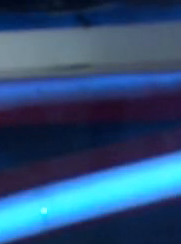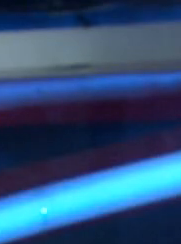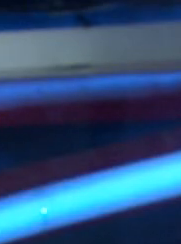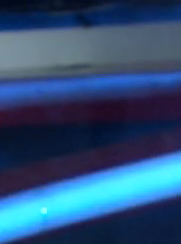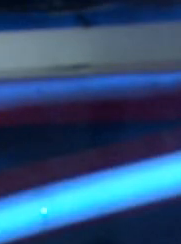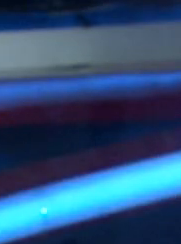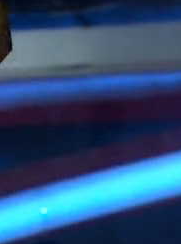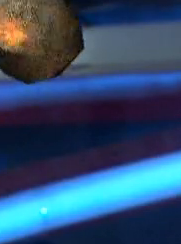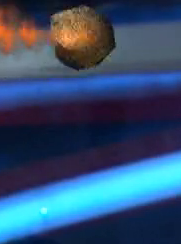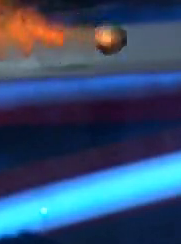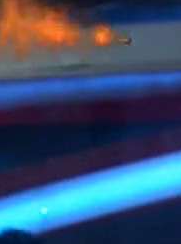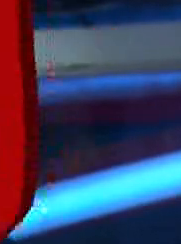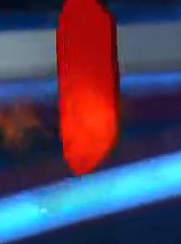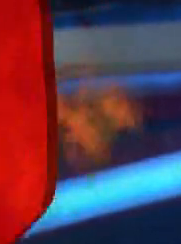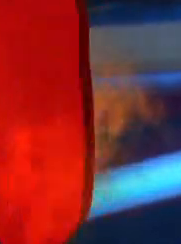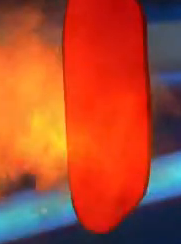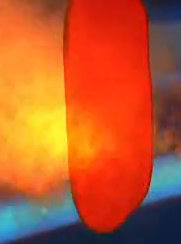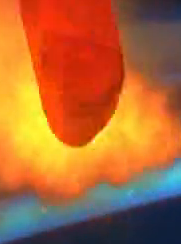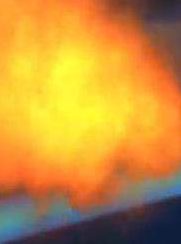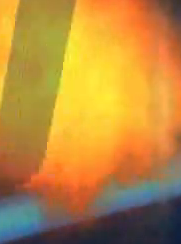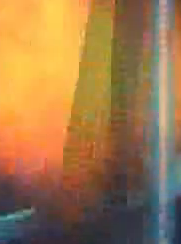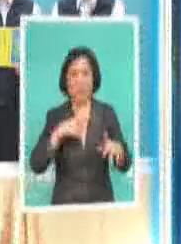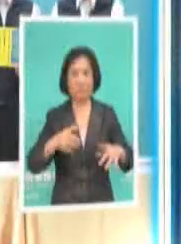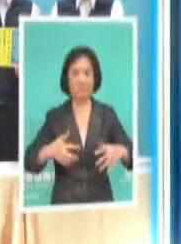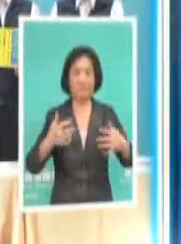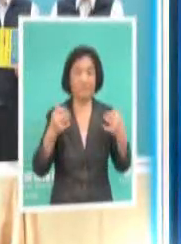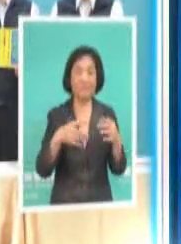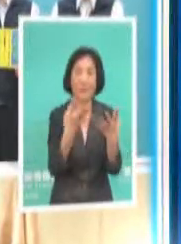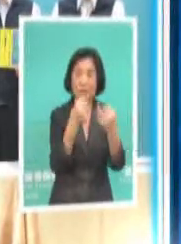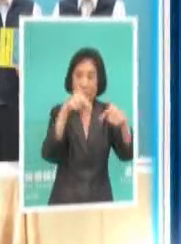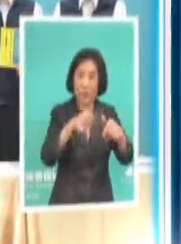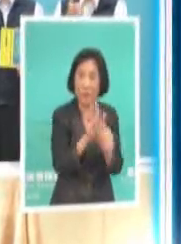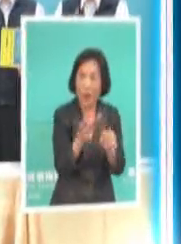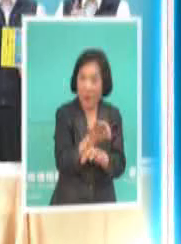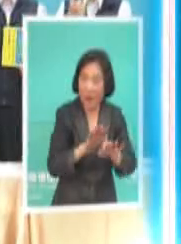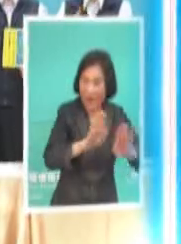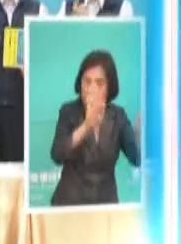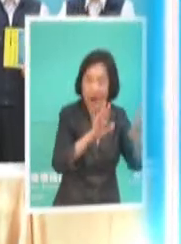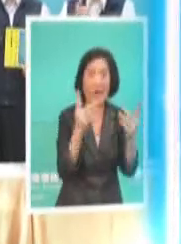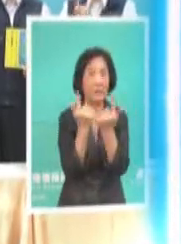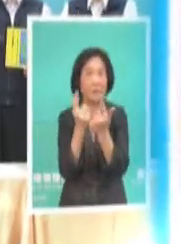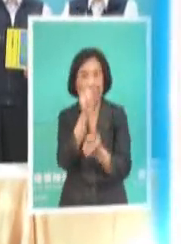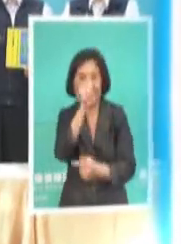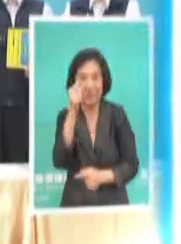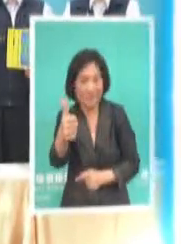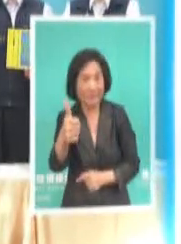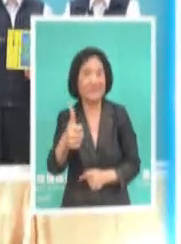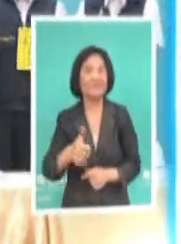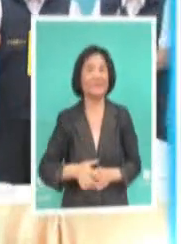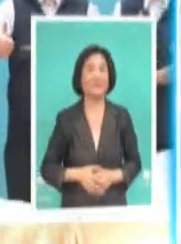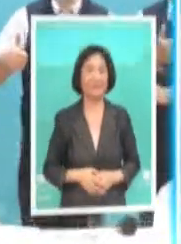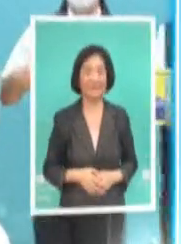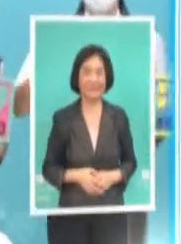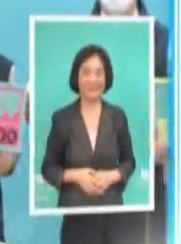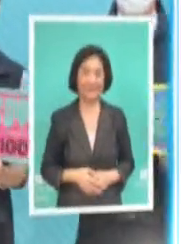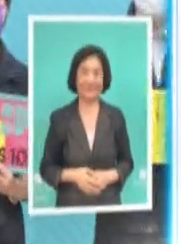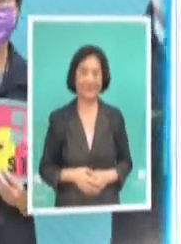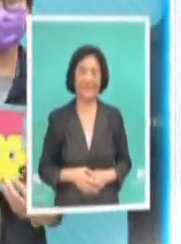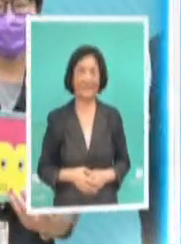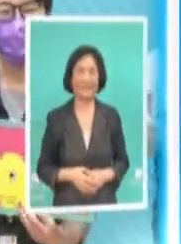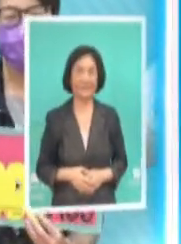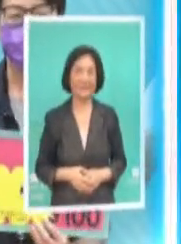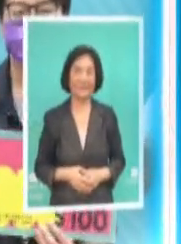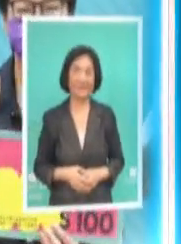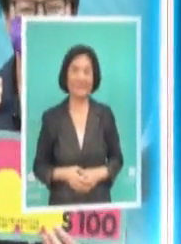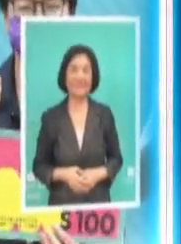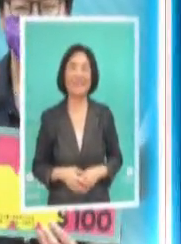好，来看到是台北市长柯文哲，现在难道也要振兴加码了吗？先前大家记得他曾经说过，这各县市呢发放加码方